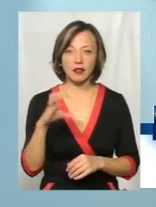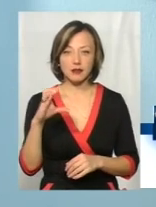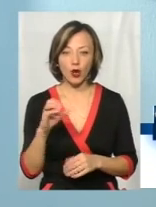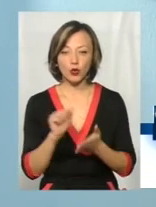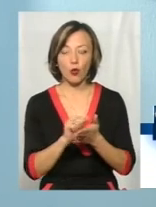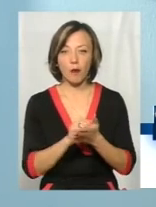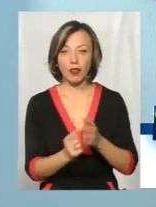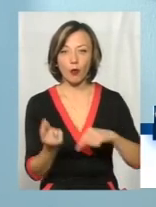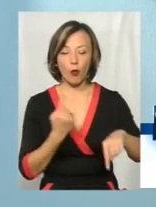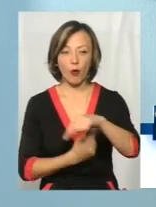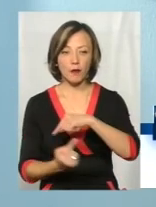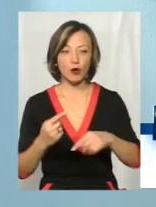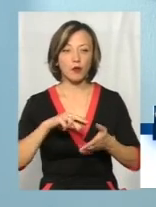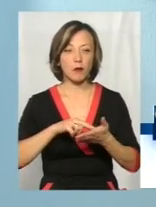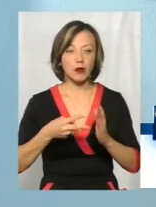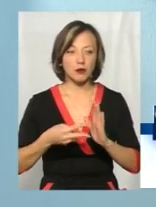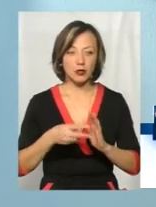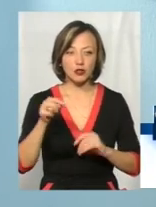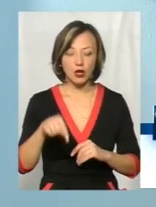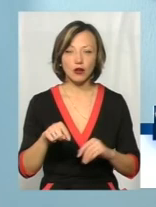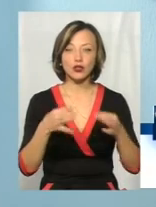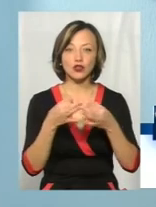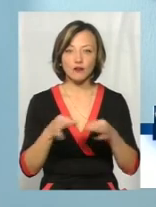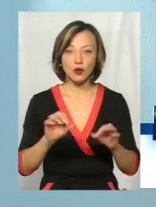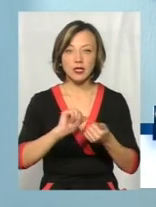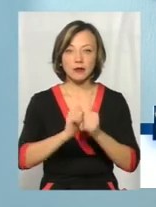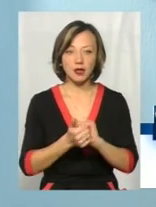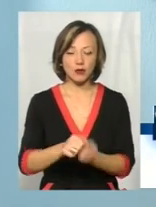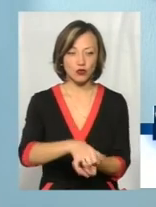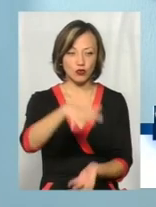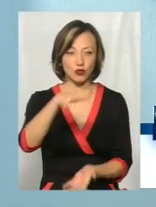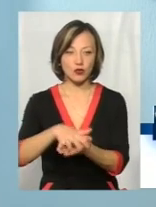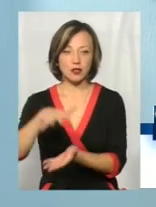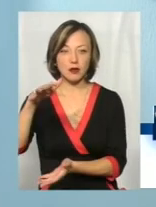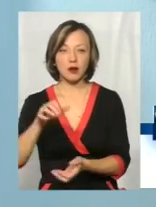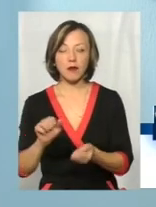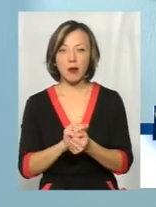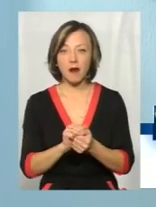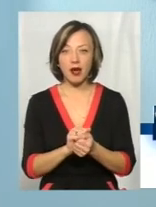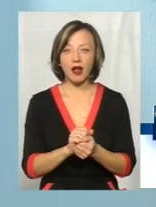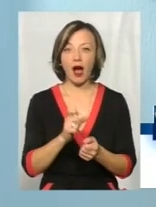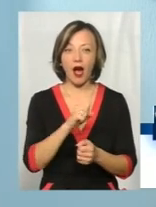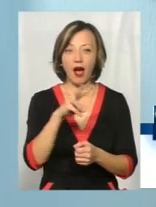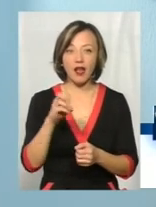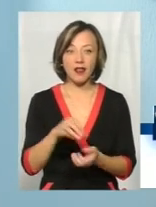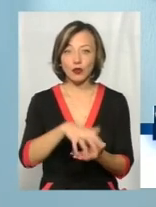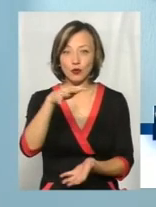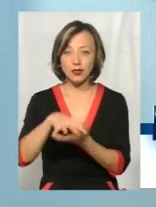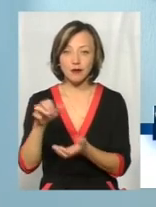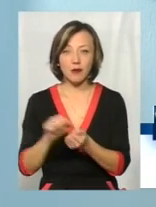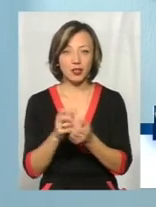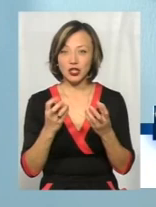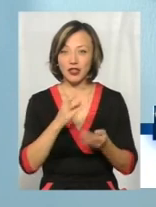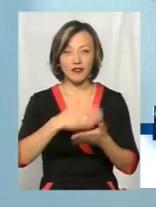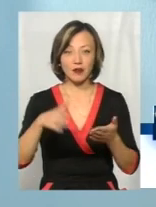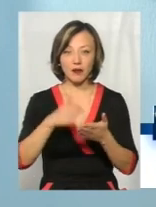вона передбачає, що дозволить замінити стоси паперів. Але справа в тому, що стоси паперів ще ніхто не відміняв. Ніхто не